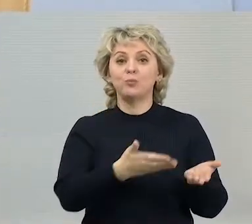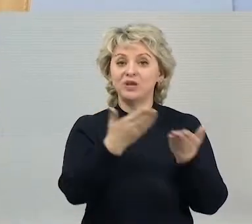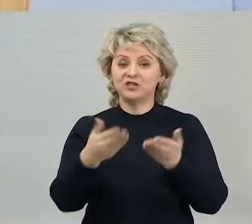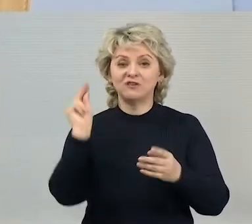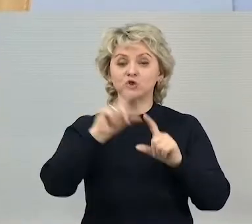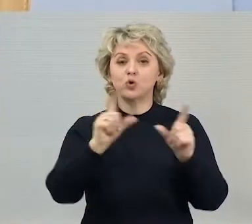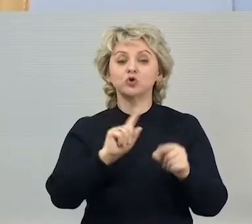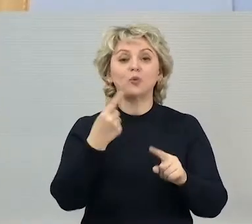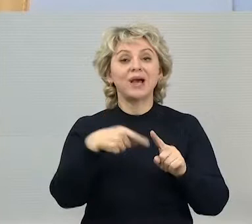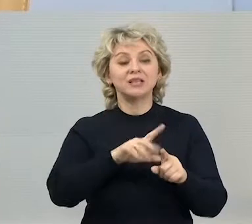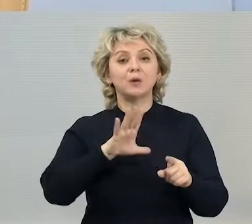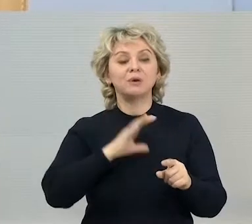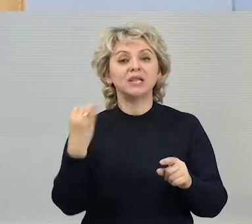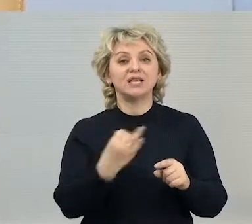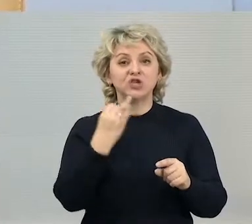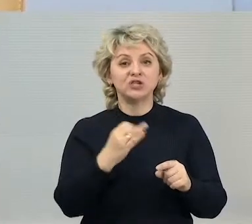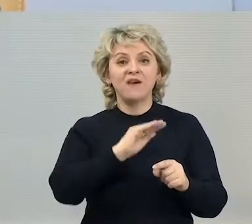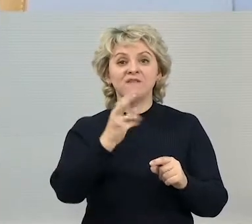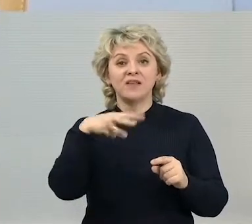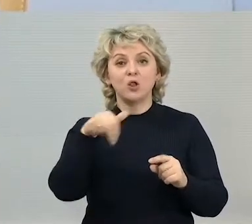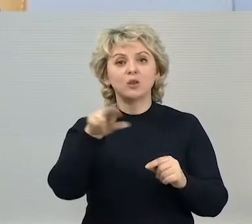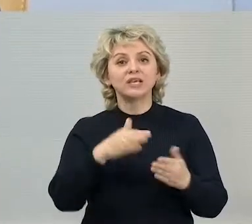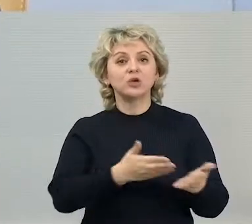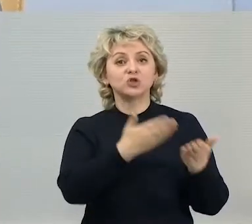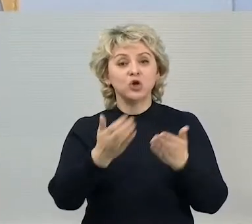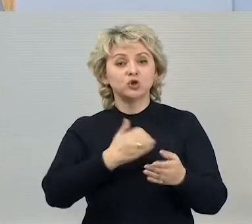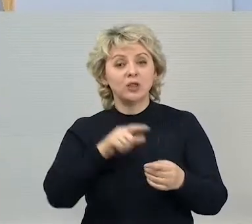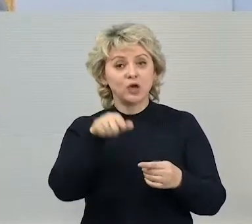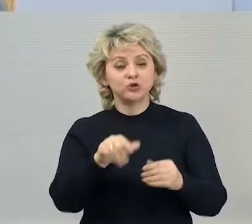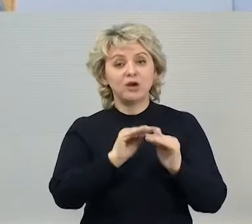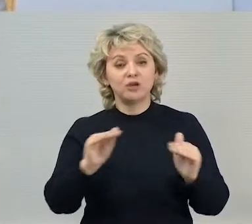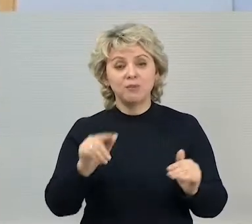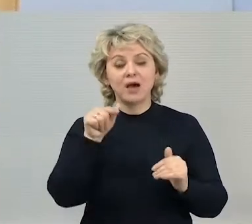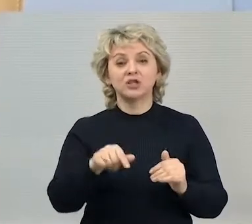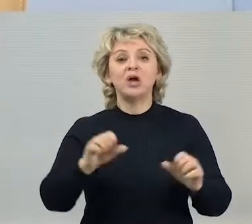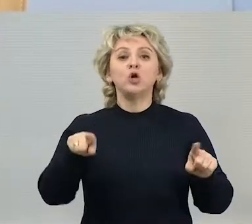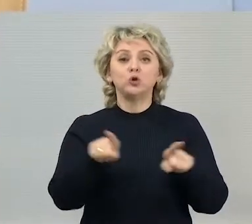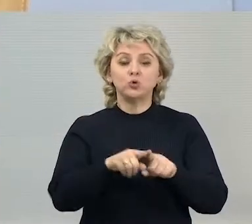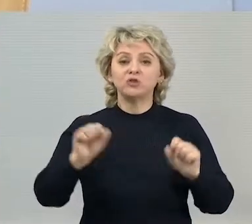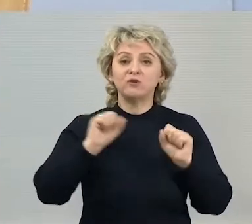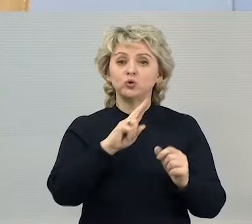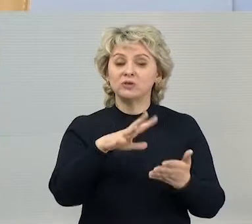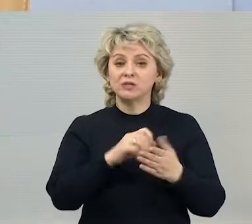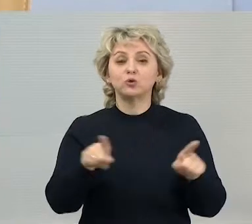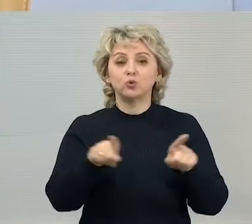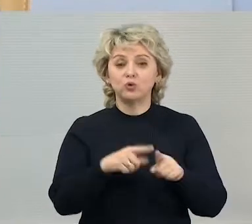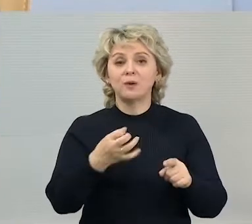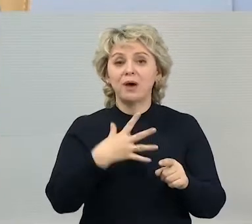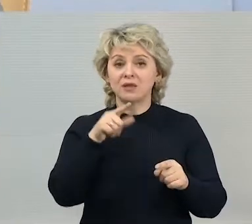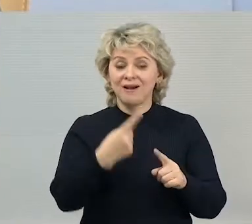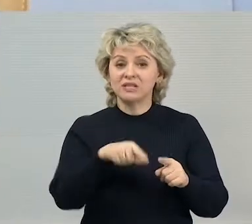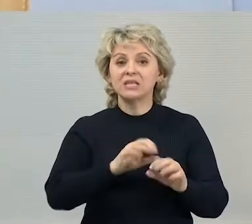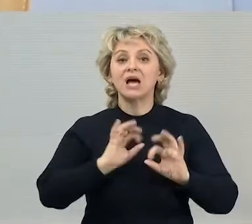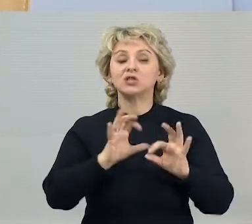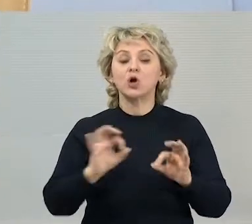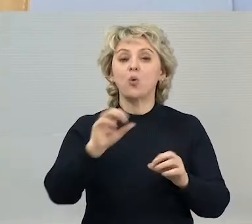в школу, чтобы это было интересно вот и филологически склонным ребятам, и даже физкультурно склонным ребятам, например,